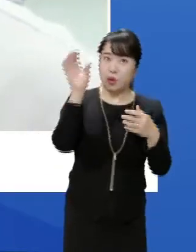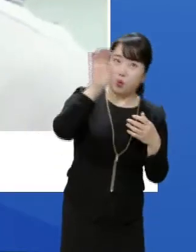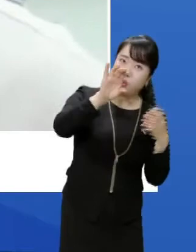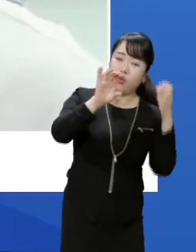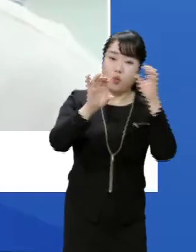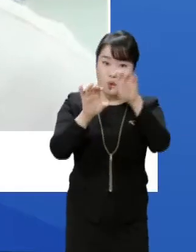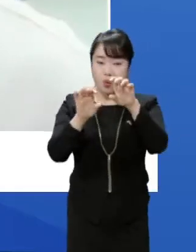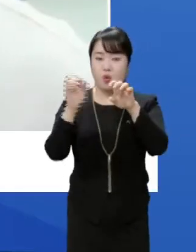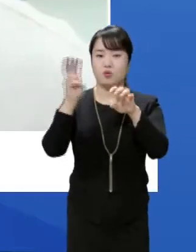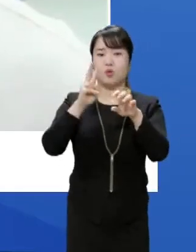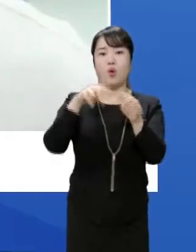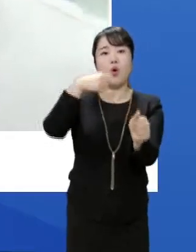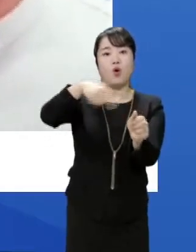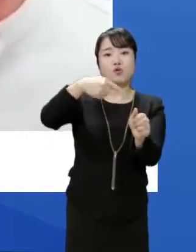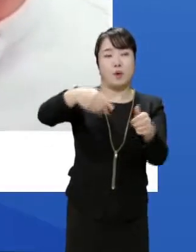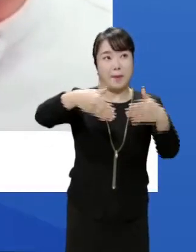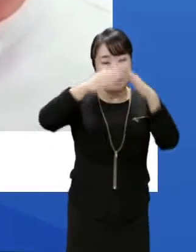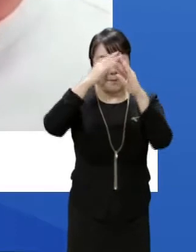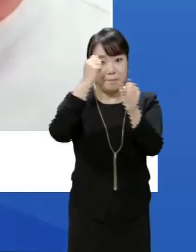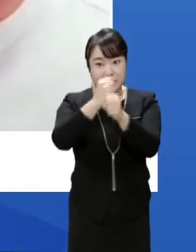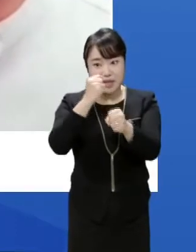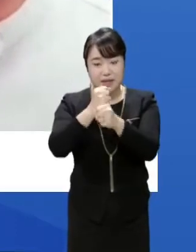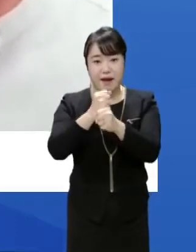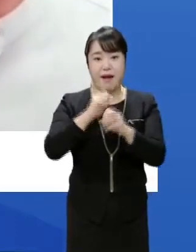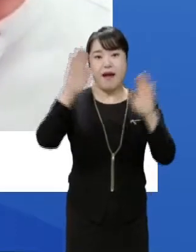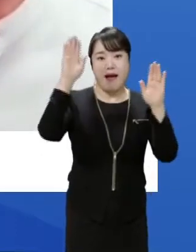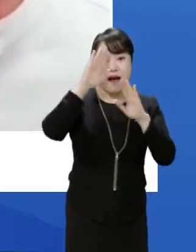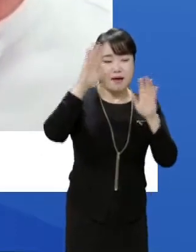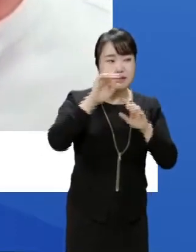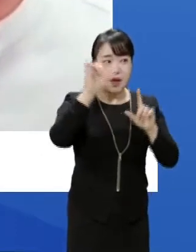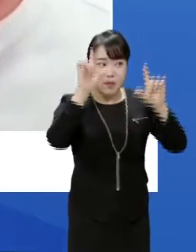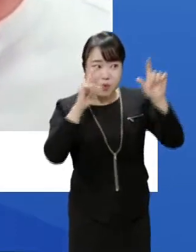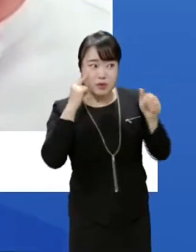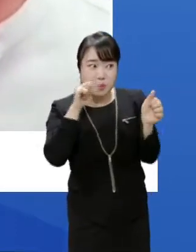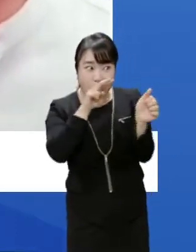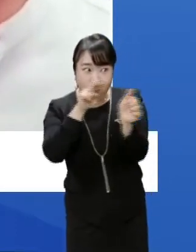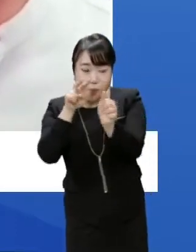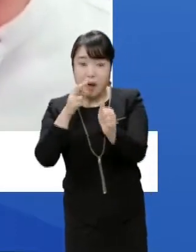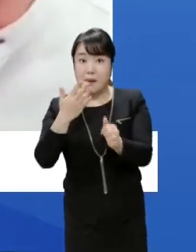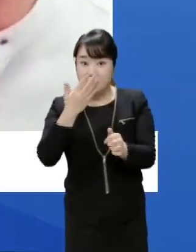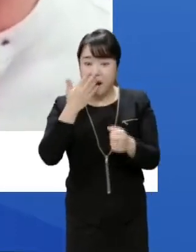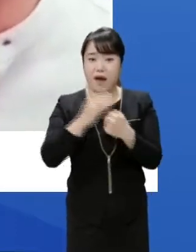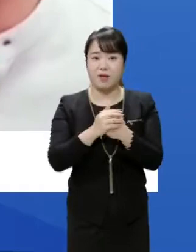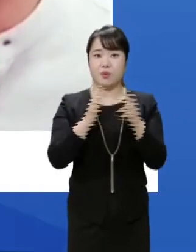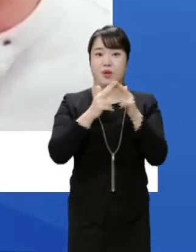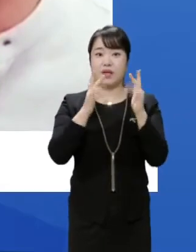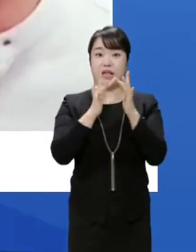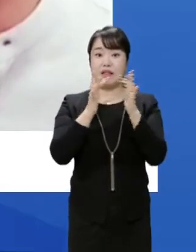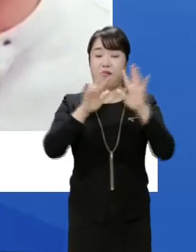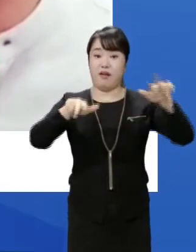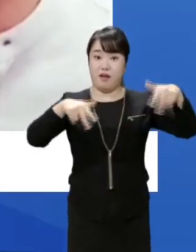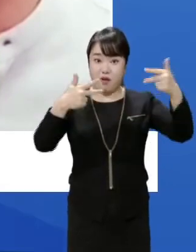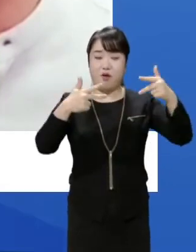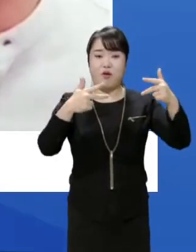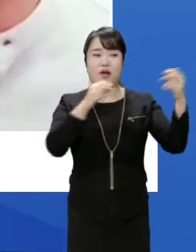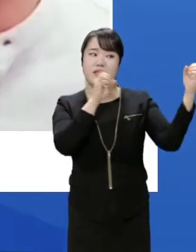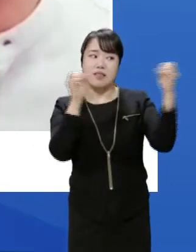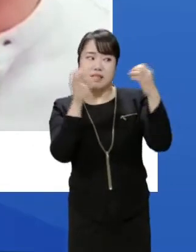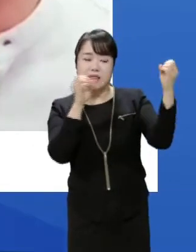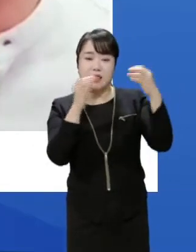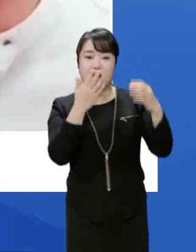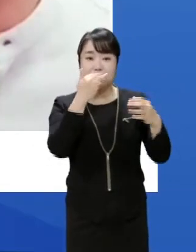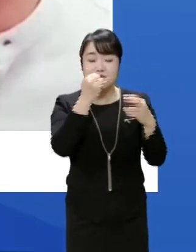수업을 개설하고 학생들의 수업 이력을 확인할 수 있는 시스템과 그리고 네. 또 온라인에서 쌍방향으로 실시간 수업할 수 있는 시스템이